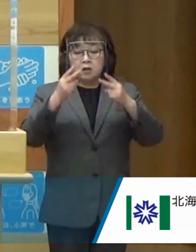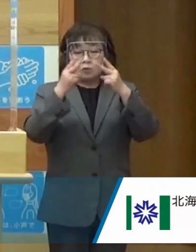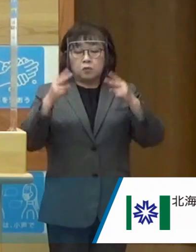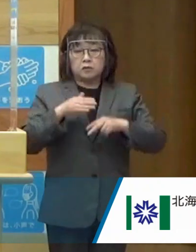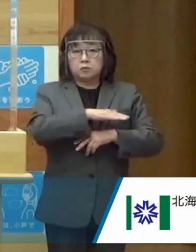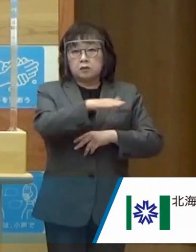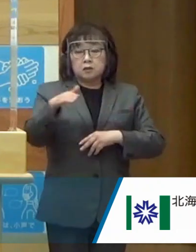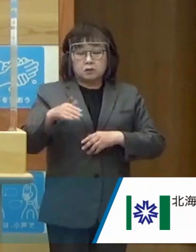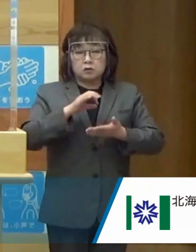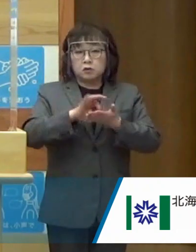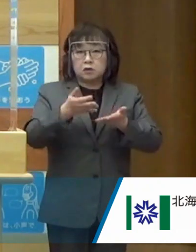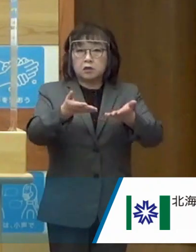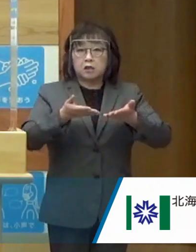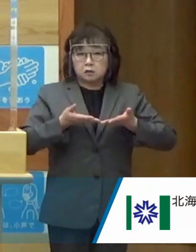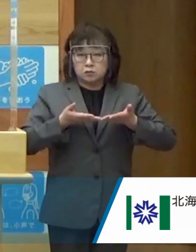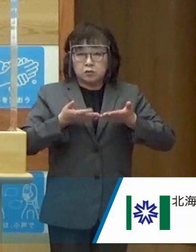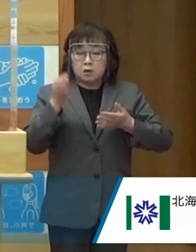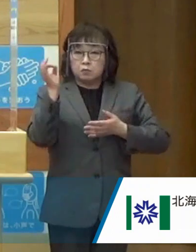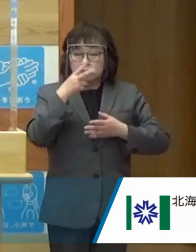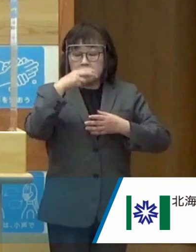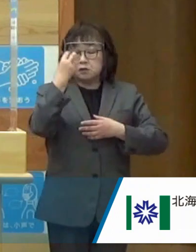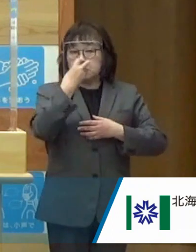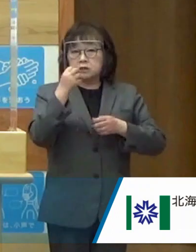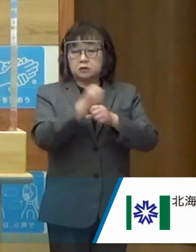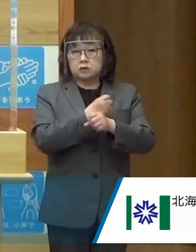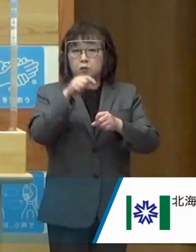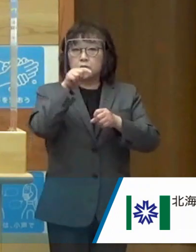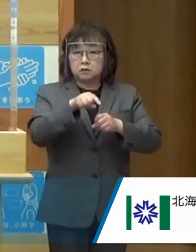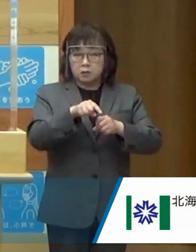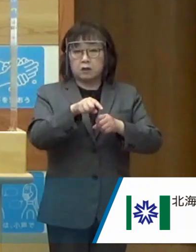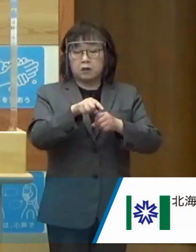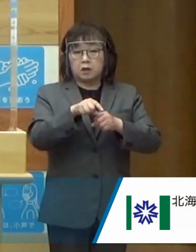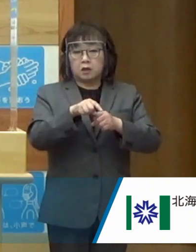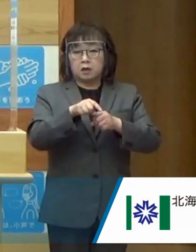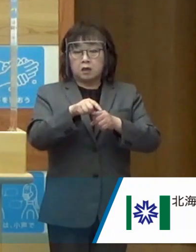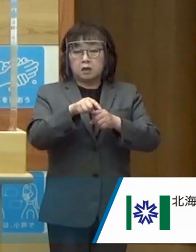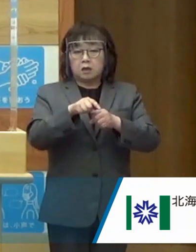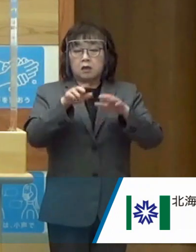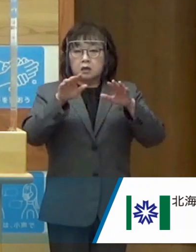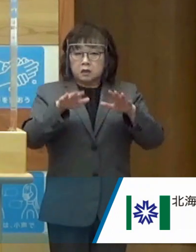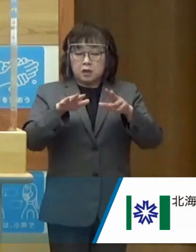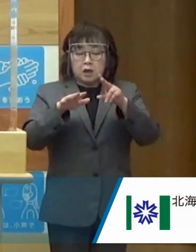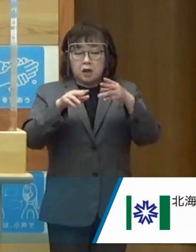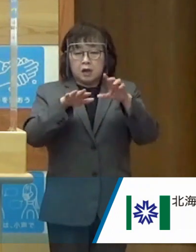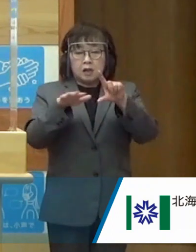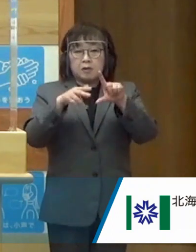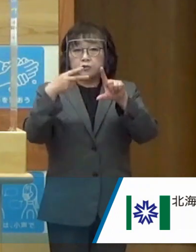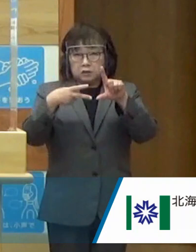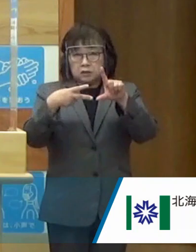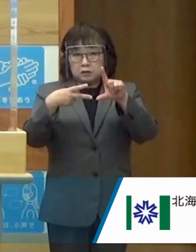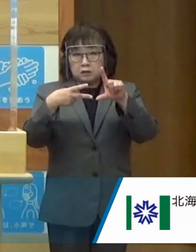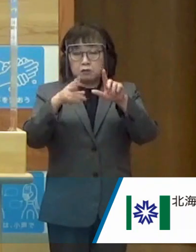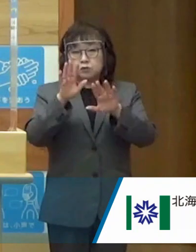民の皆様にご利用いただいております無料検査事業、こちらについては、これは原則レベル2ですよという